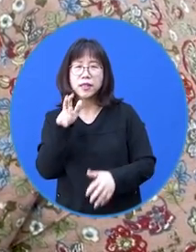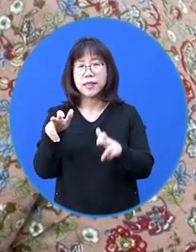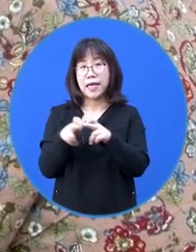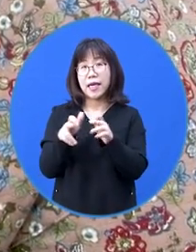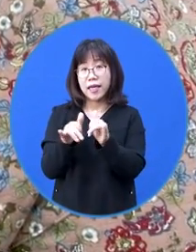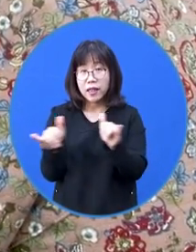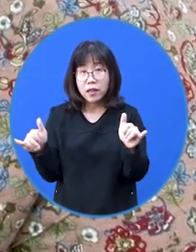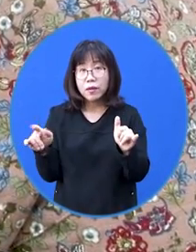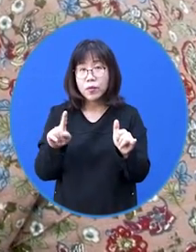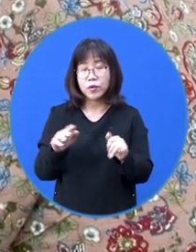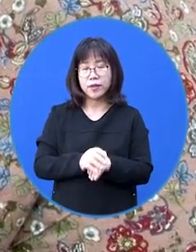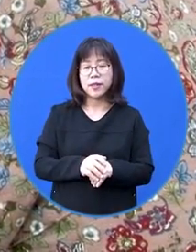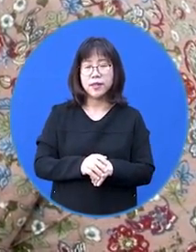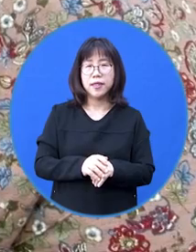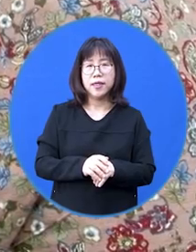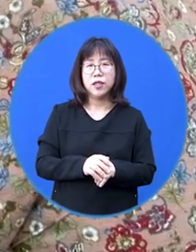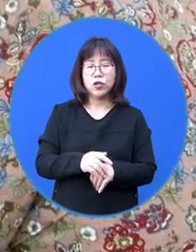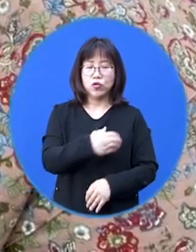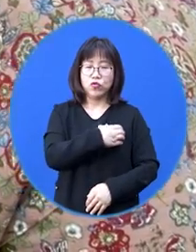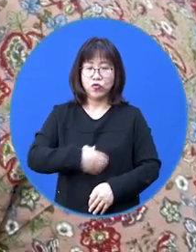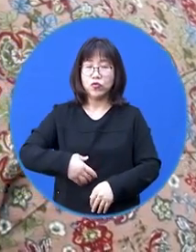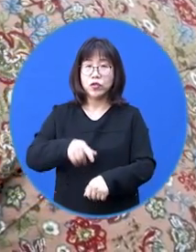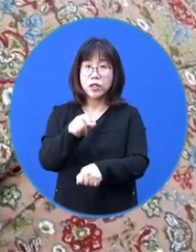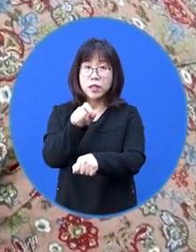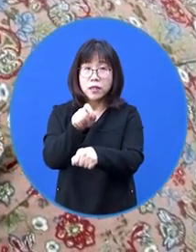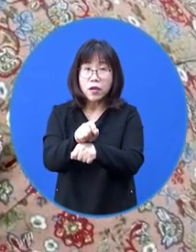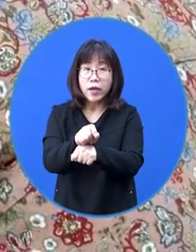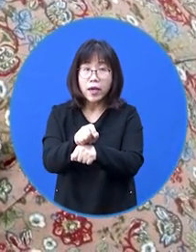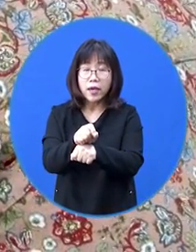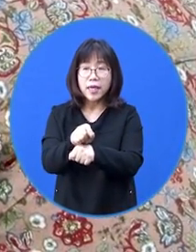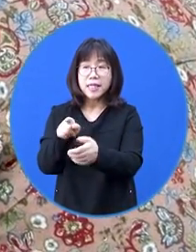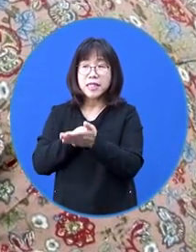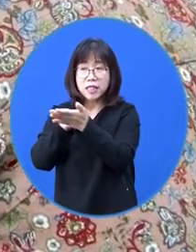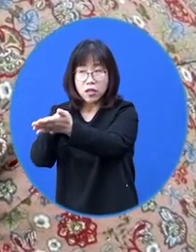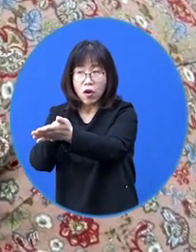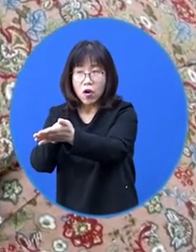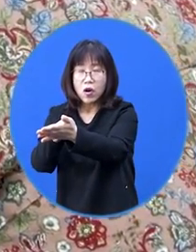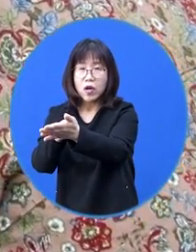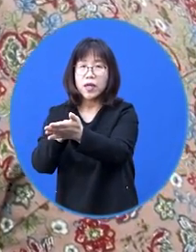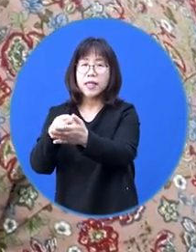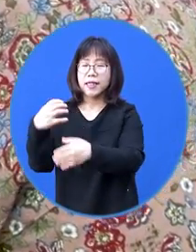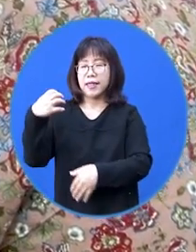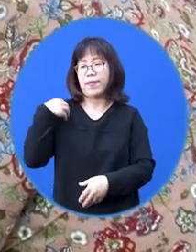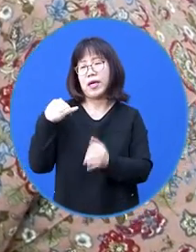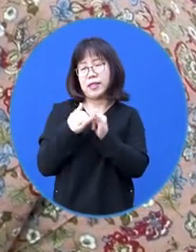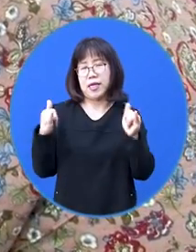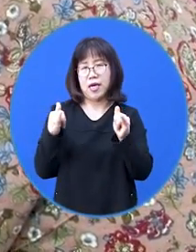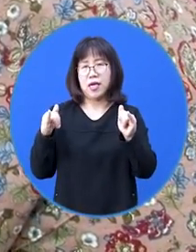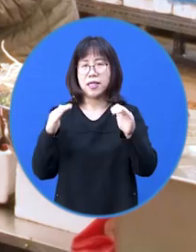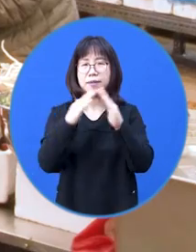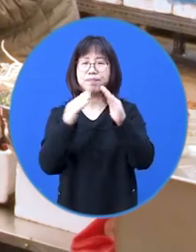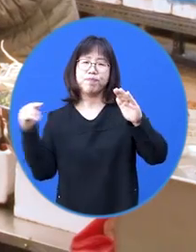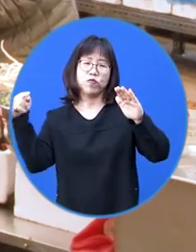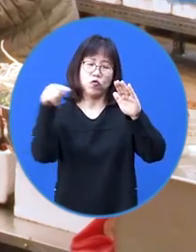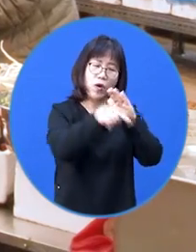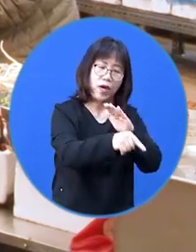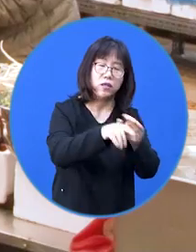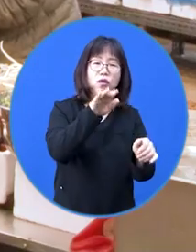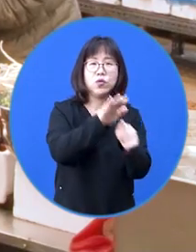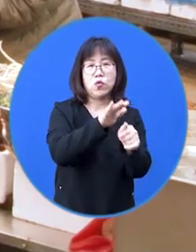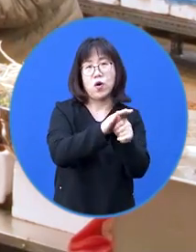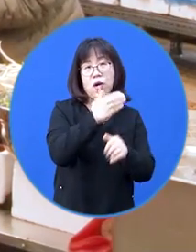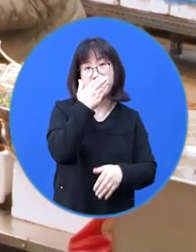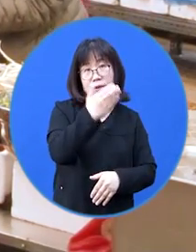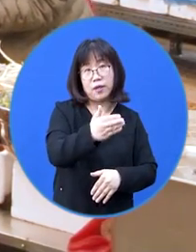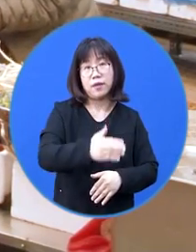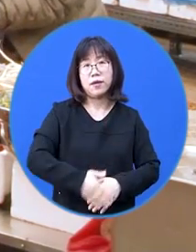고령의 어르신 나 장애인 등은 지자체의 신청하면 담당자가 자택으로 방문해 순천과 지급을 도와줍니다